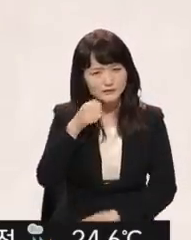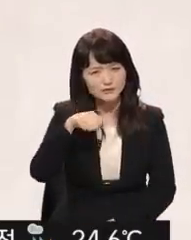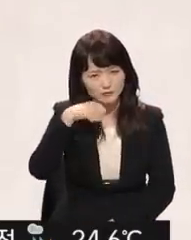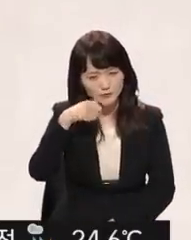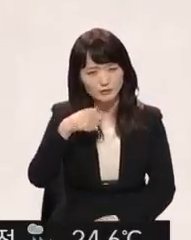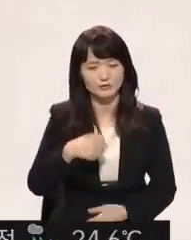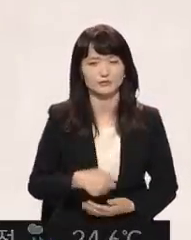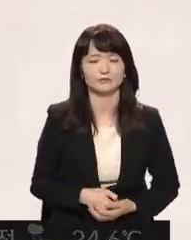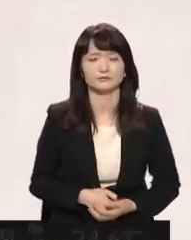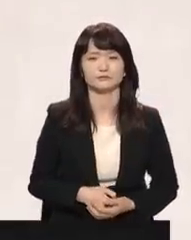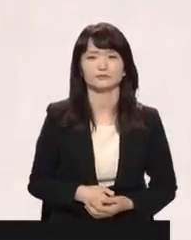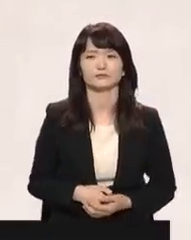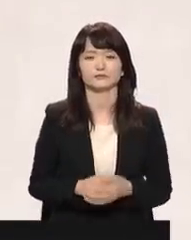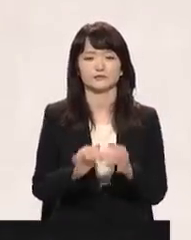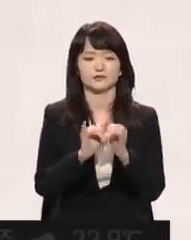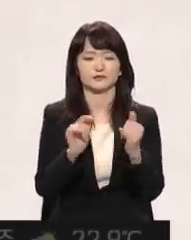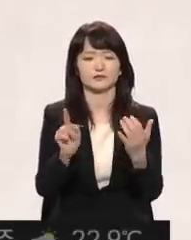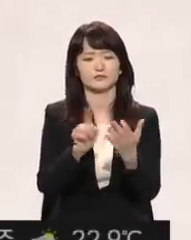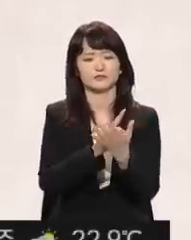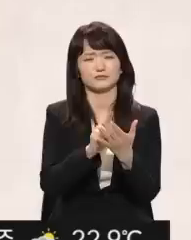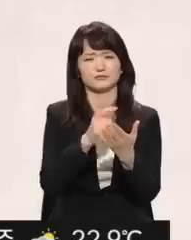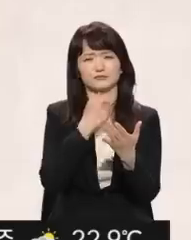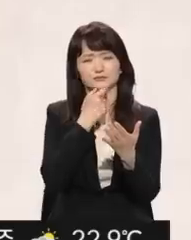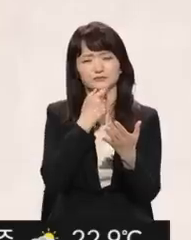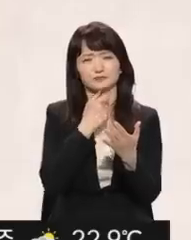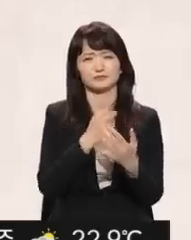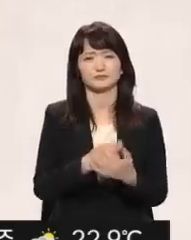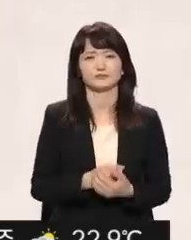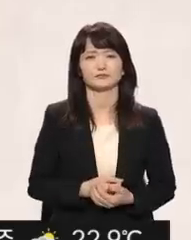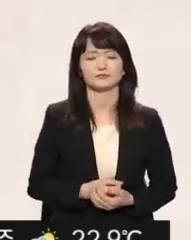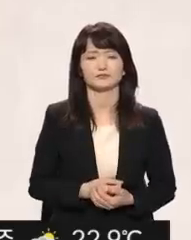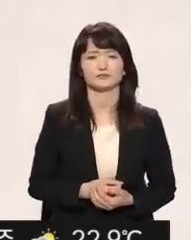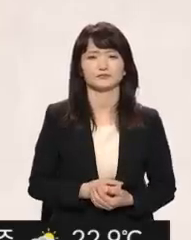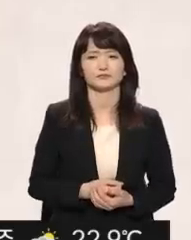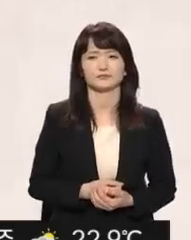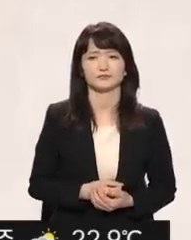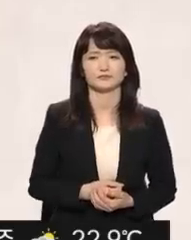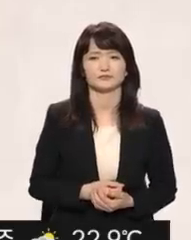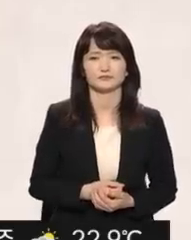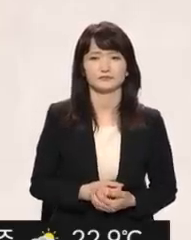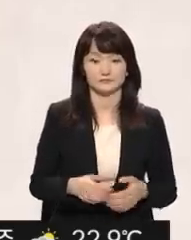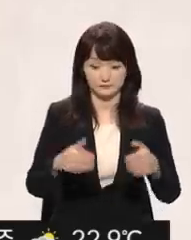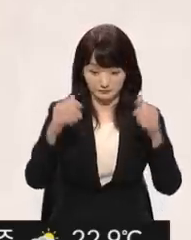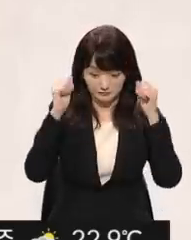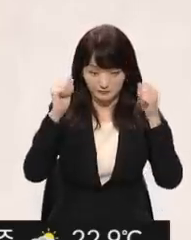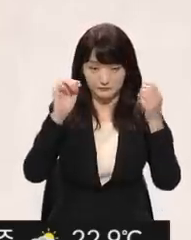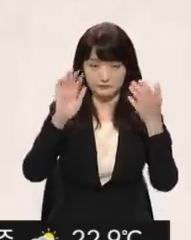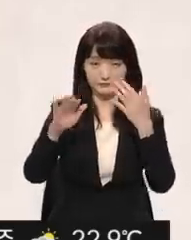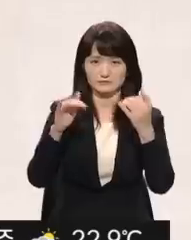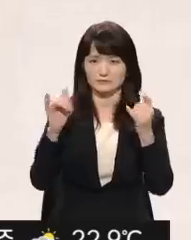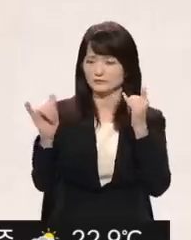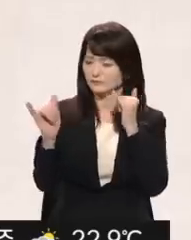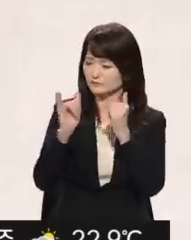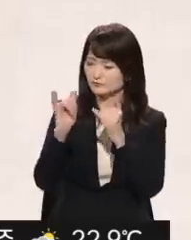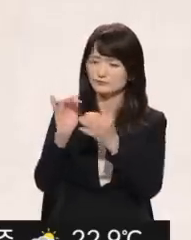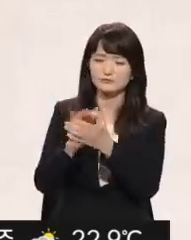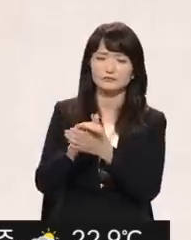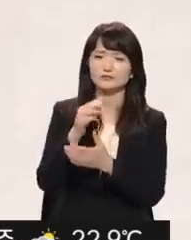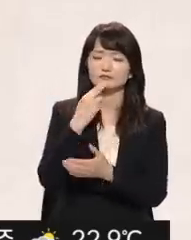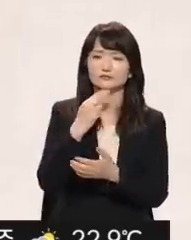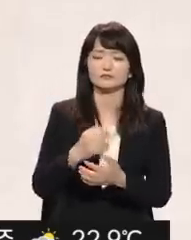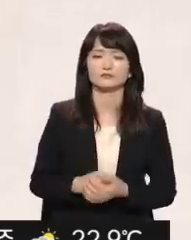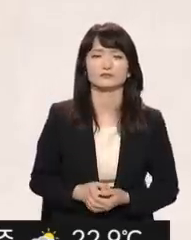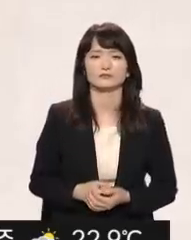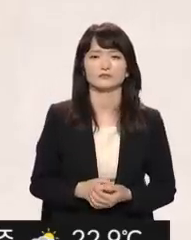지나칠 정도로 사람들하고 어울리기 싫어했던 얘긴 거고 뭐 이건 알려진 얘기지만 졸업하고 나서도 별로 연락하는 친구도 없었고 뭐